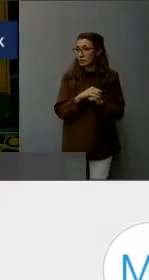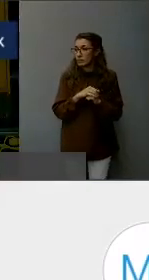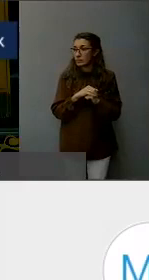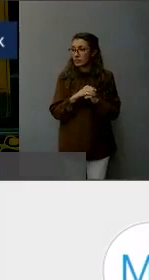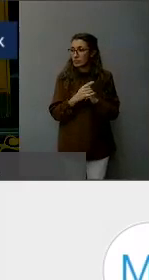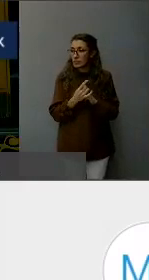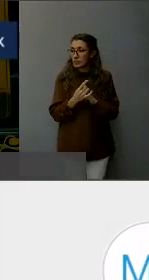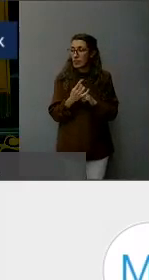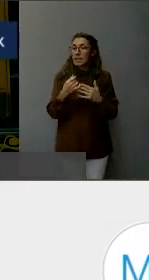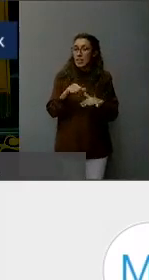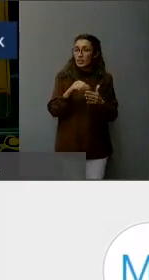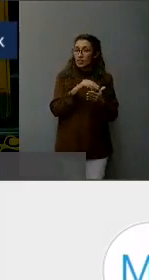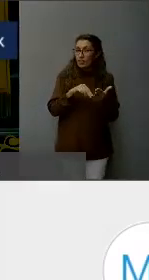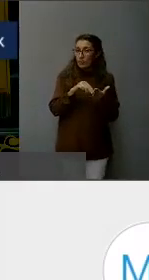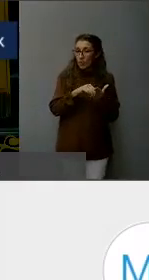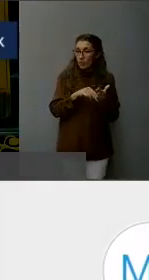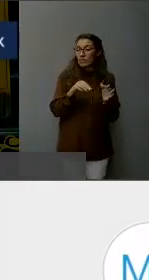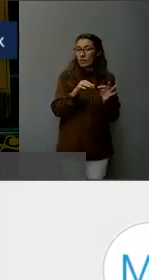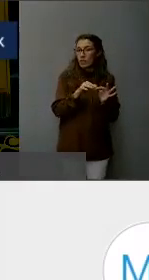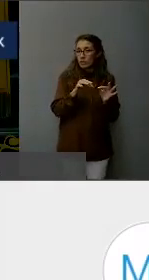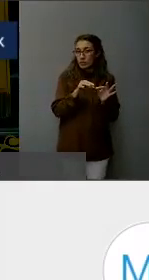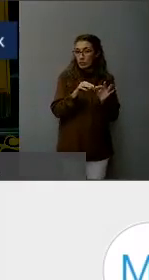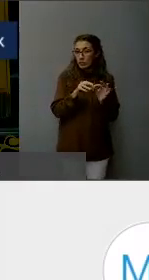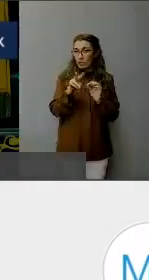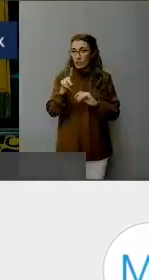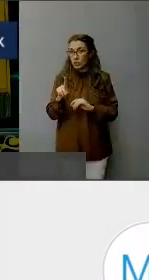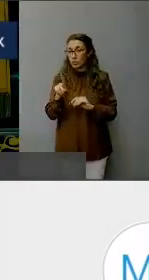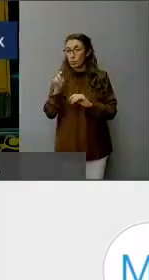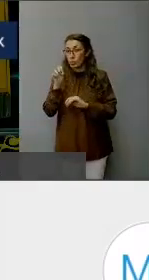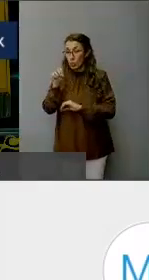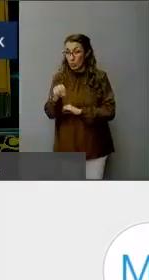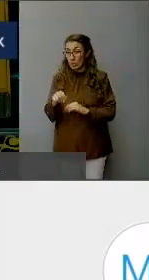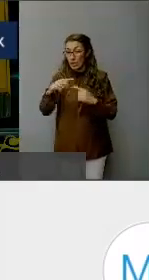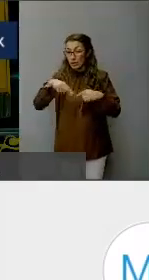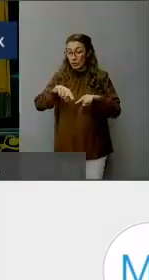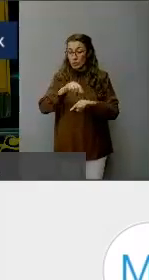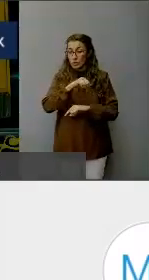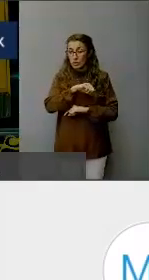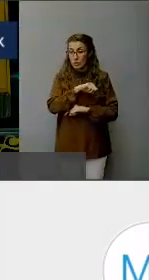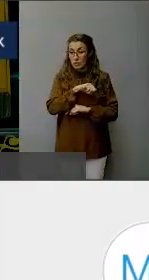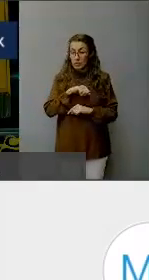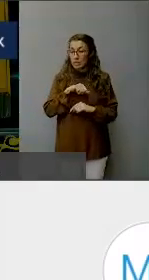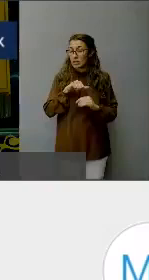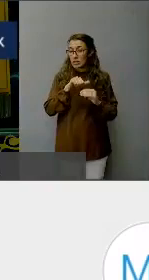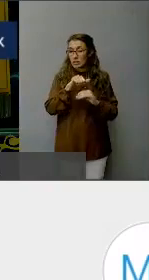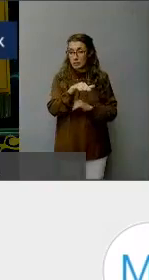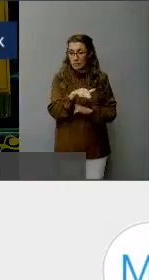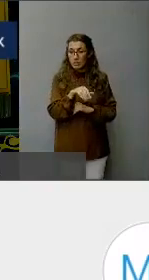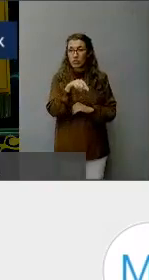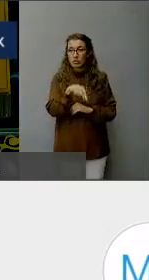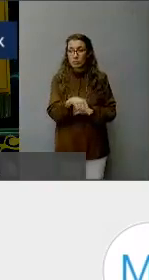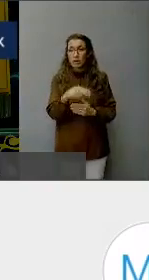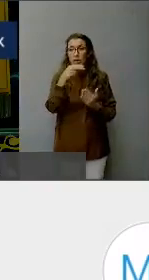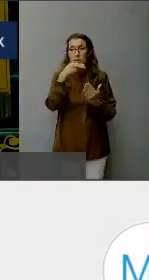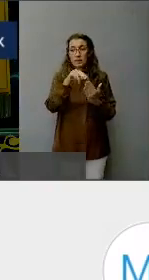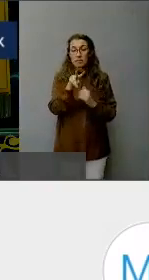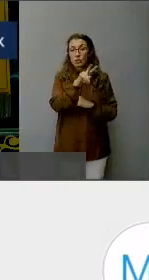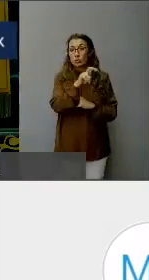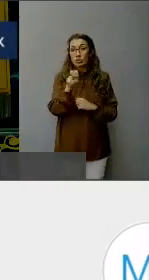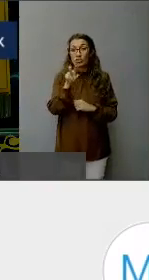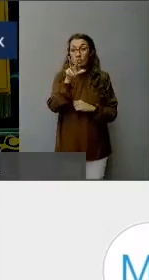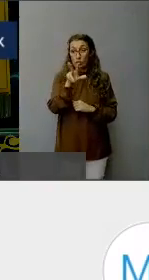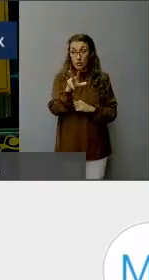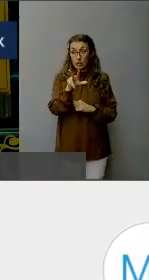16 voti favorevoli 21 contrari consiglio comunale respinge in votazione ora è l'emendamento numero 203